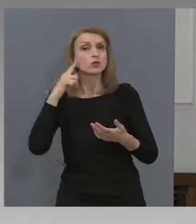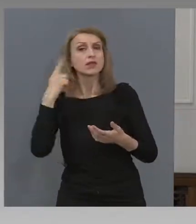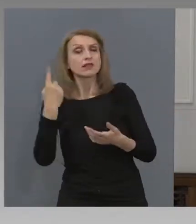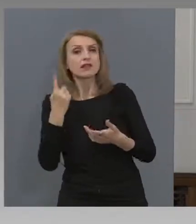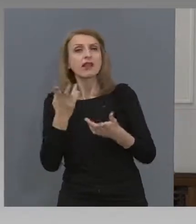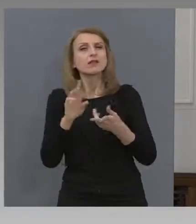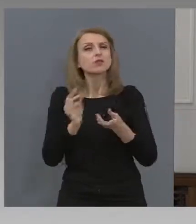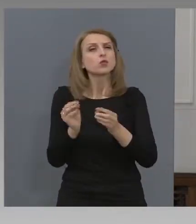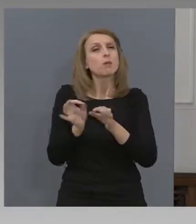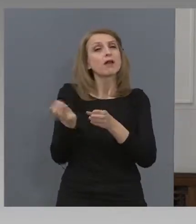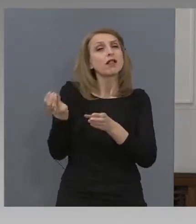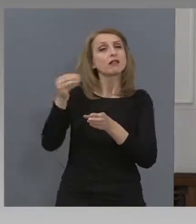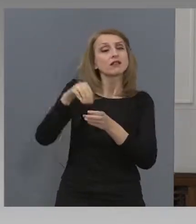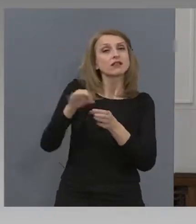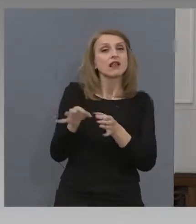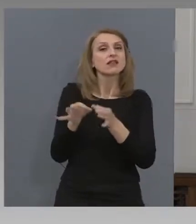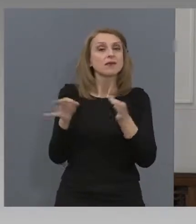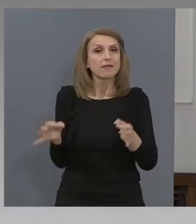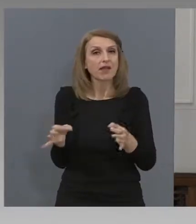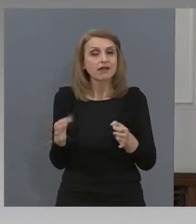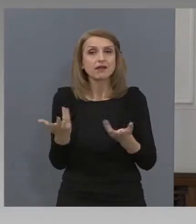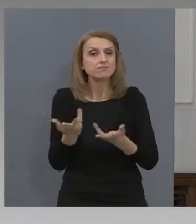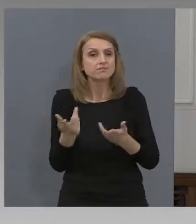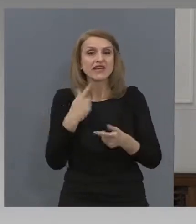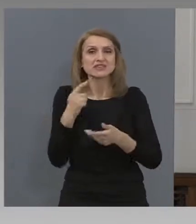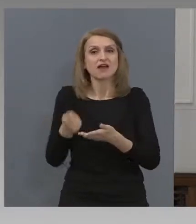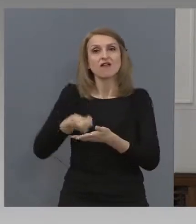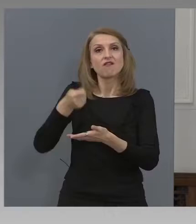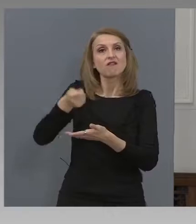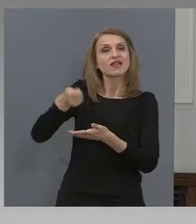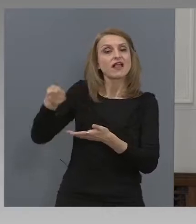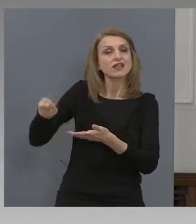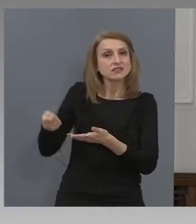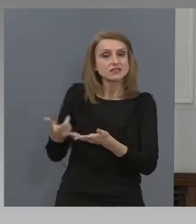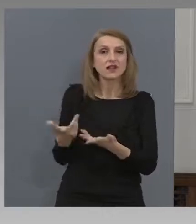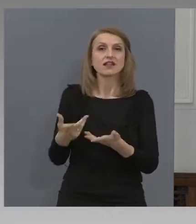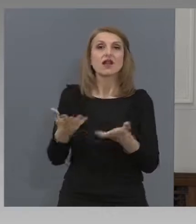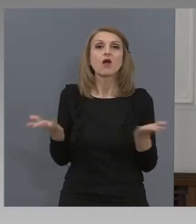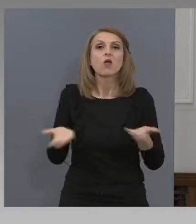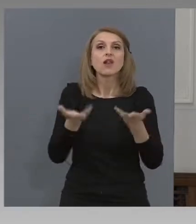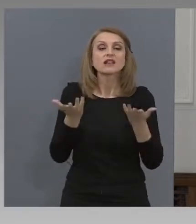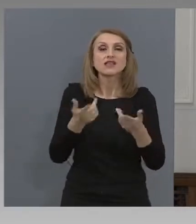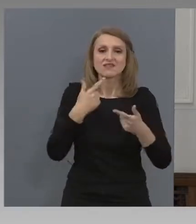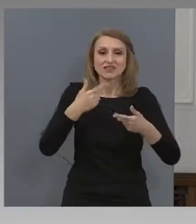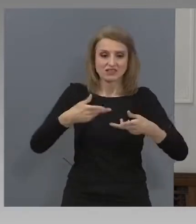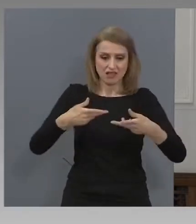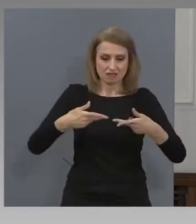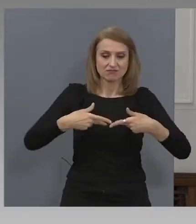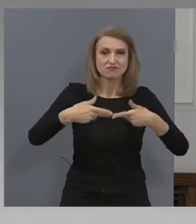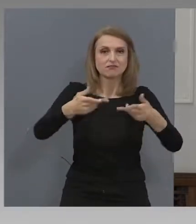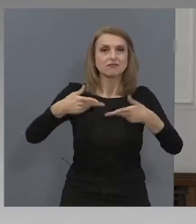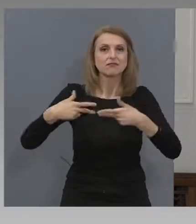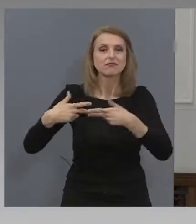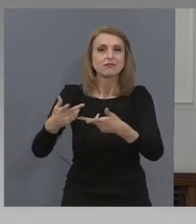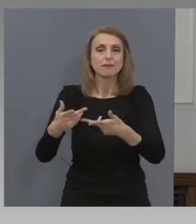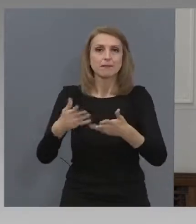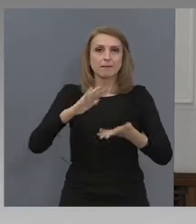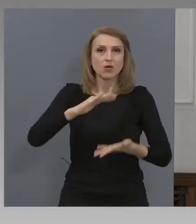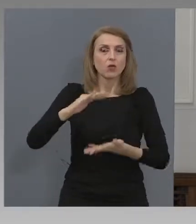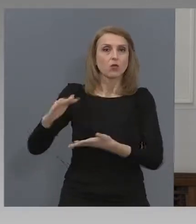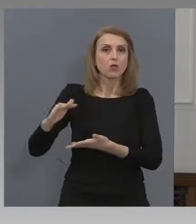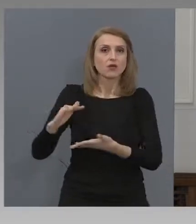дни, и за финансиране, и за улесняване на логистиката, може би най-съществения проблем, за да се